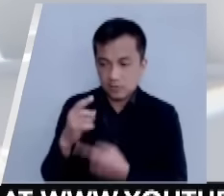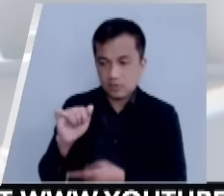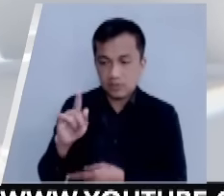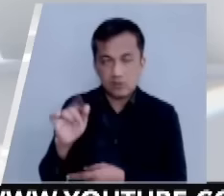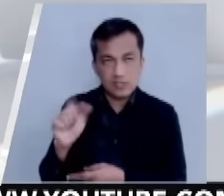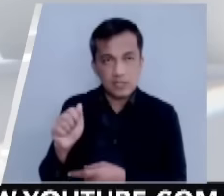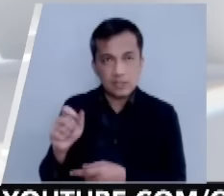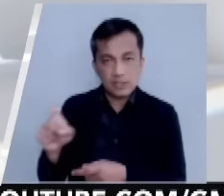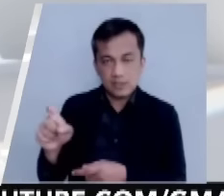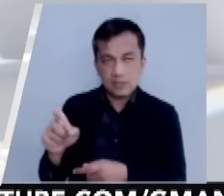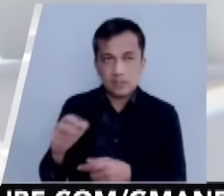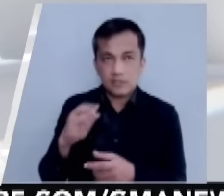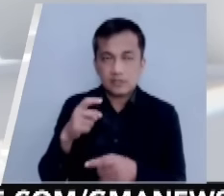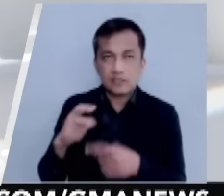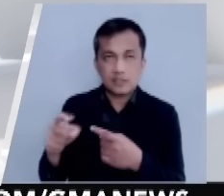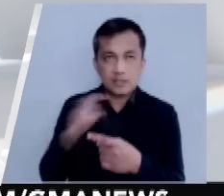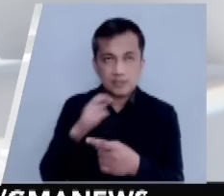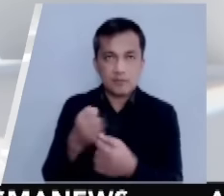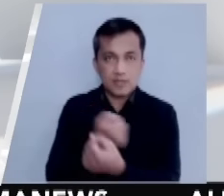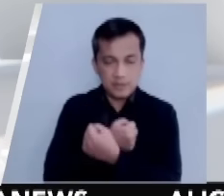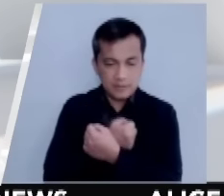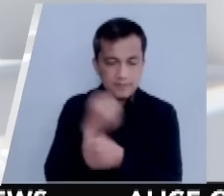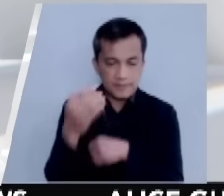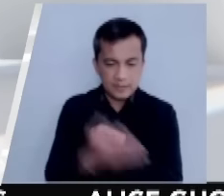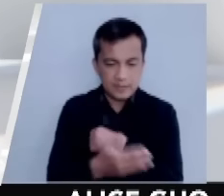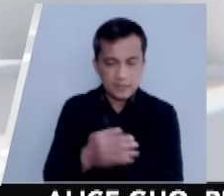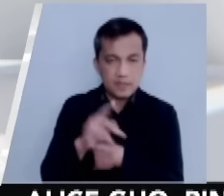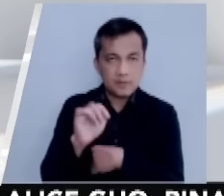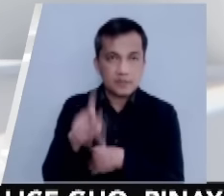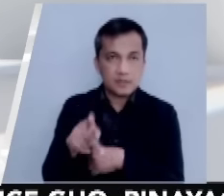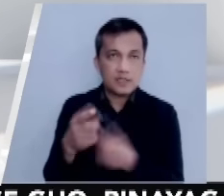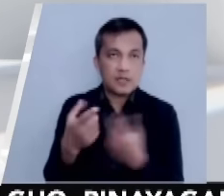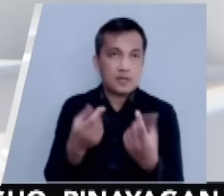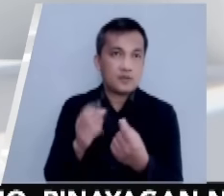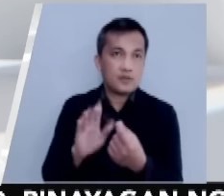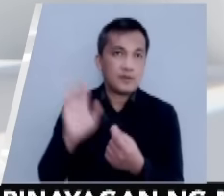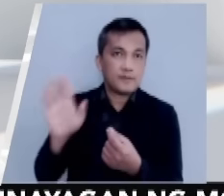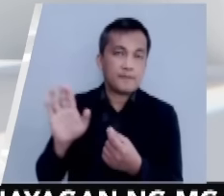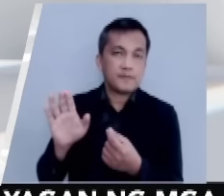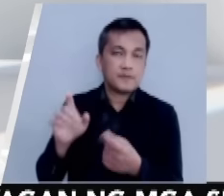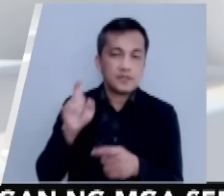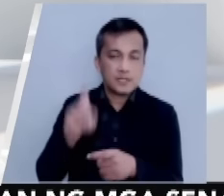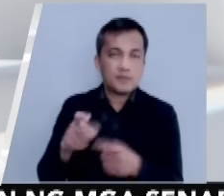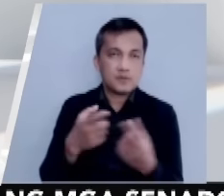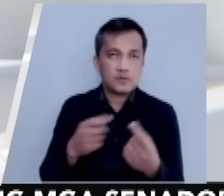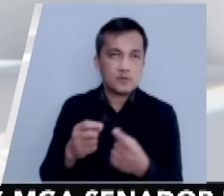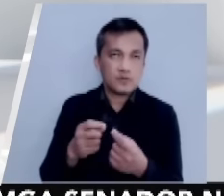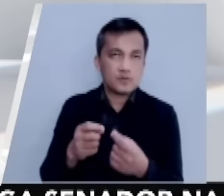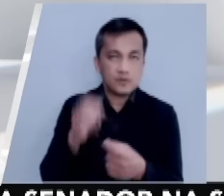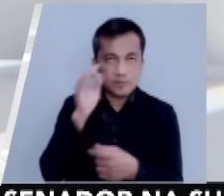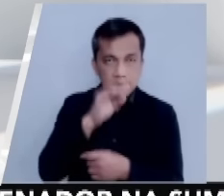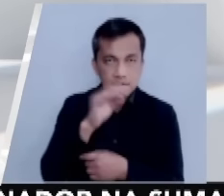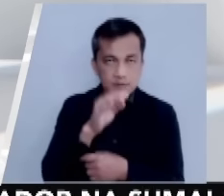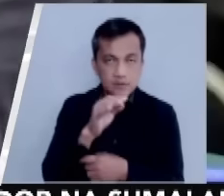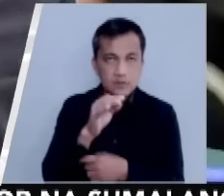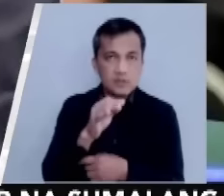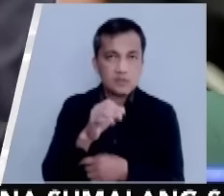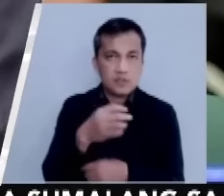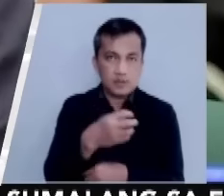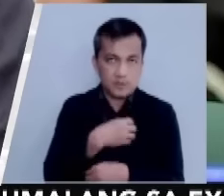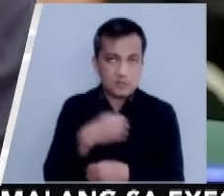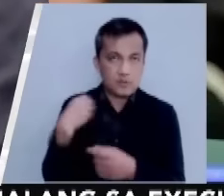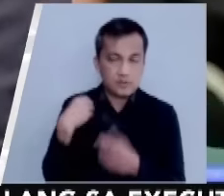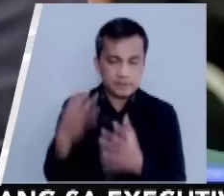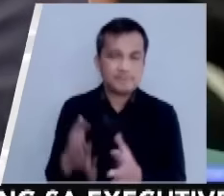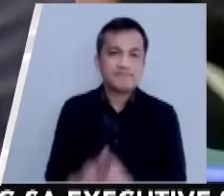mahal niya ang bansa at ang PNP. Ang ginawa lang umano niya ay dapat gawin ng isang Pilipino at bilang police officer.